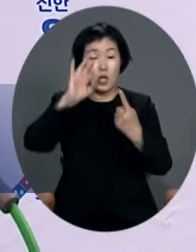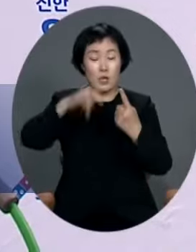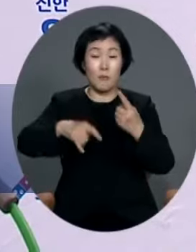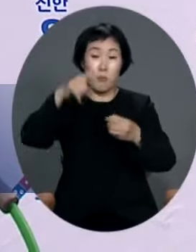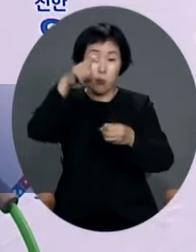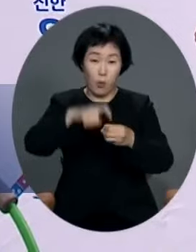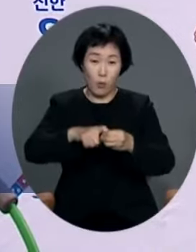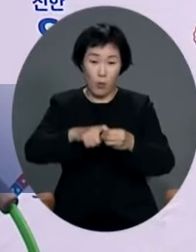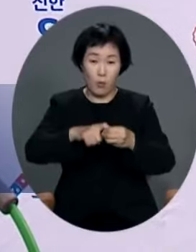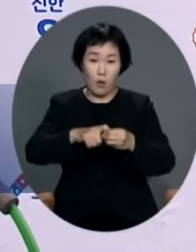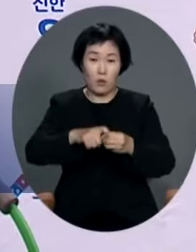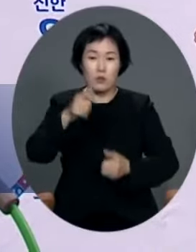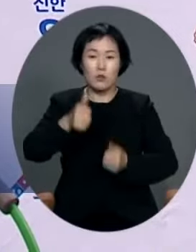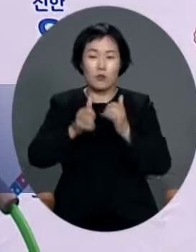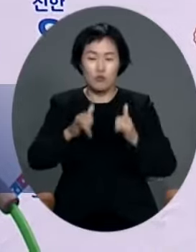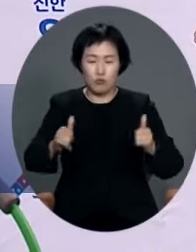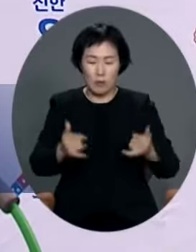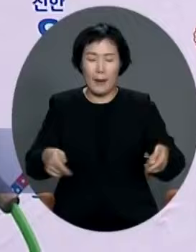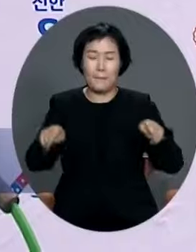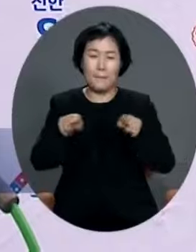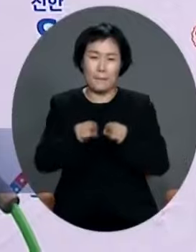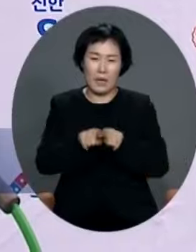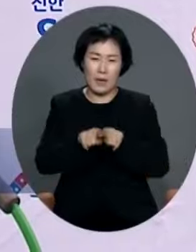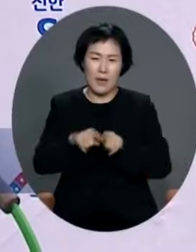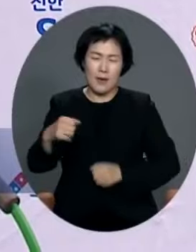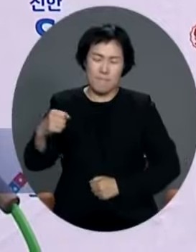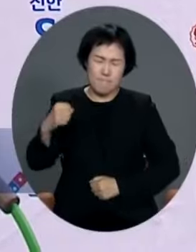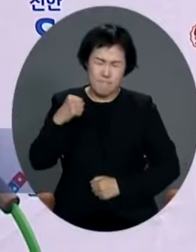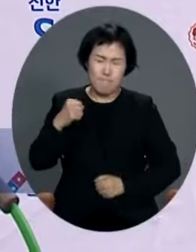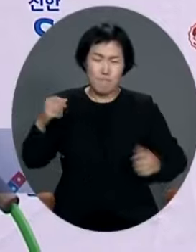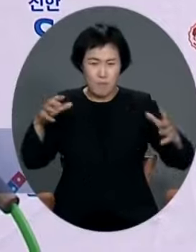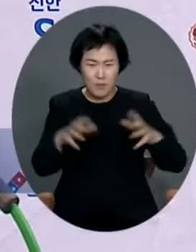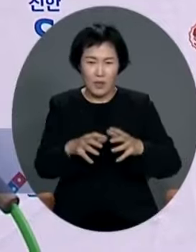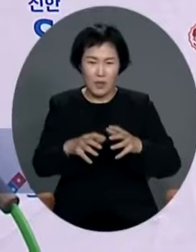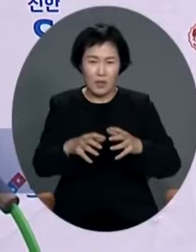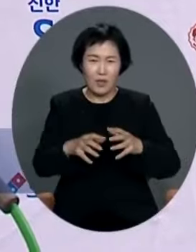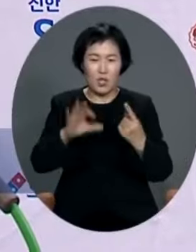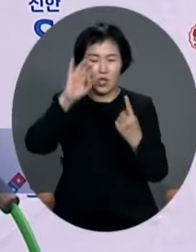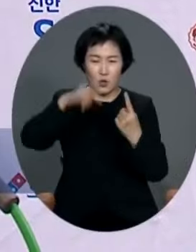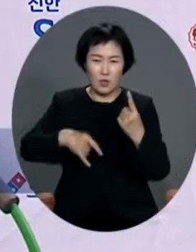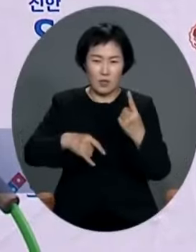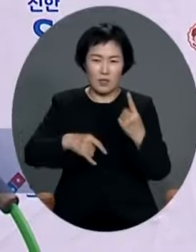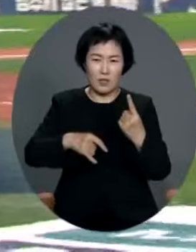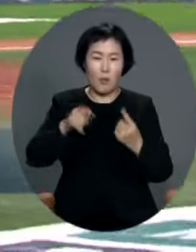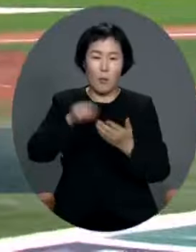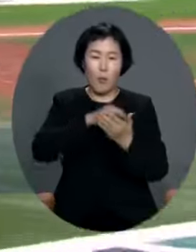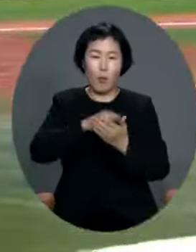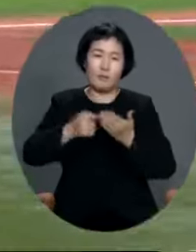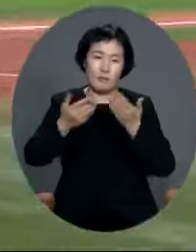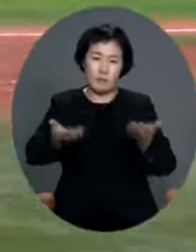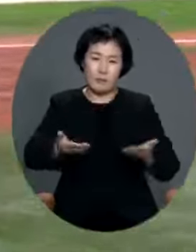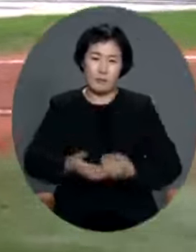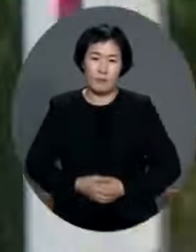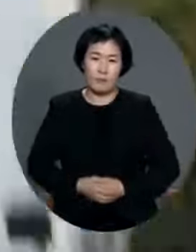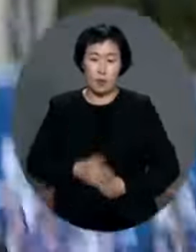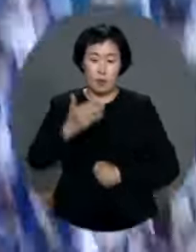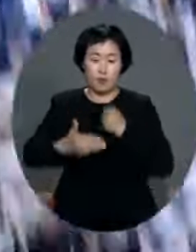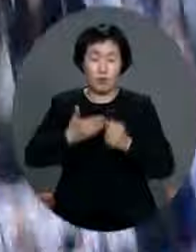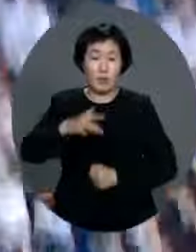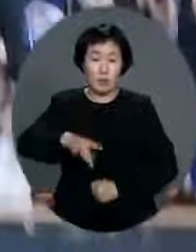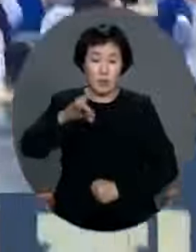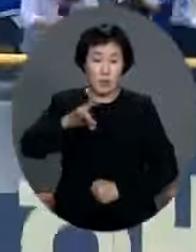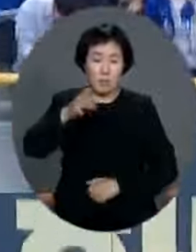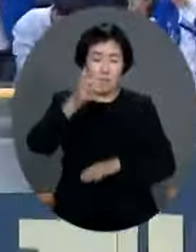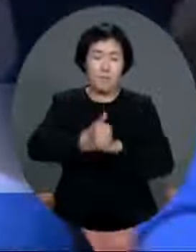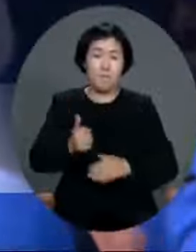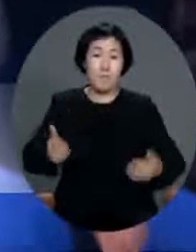같이 더 힘내서 꼭 우승으로 보답할 수 있도록 준비 열심히 하겠습니다. 9년 만에 한국 시리즈 무대와